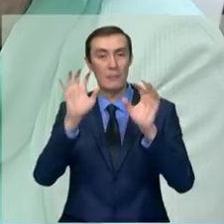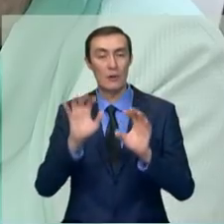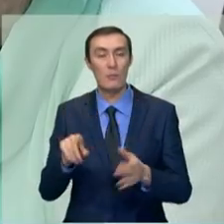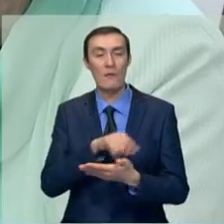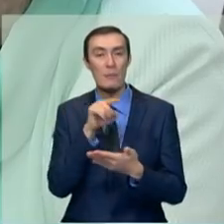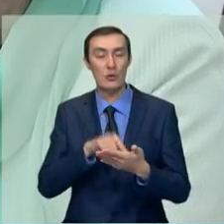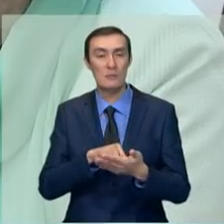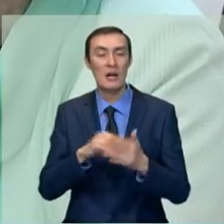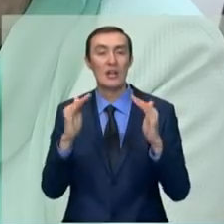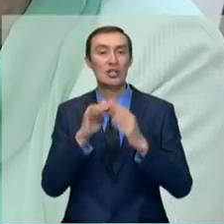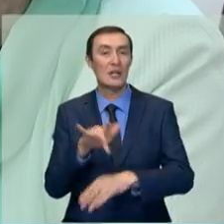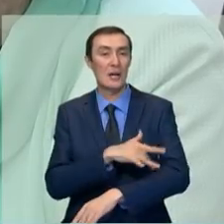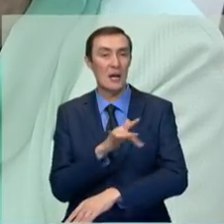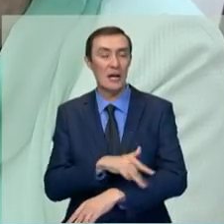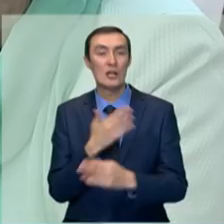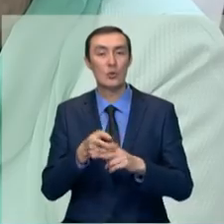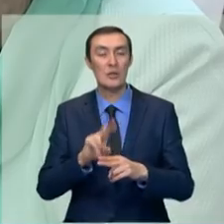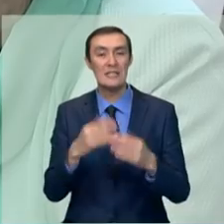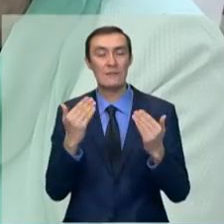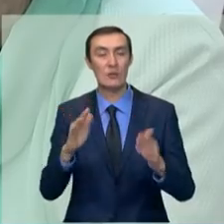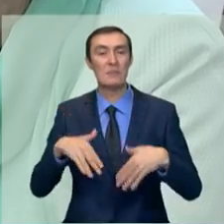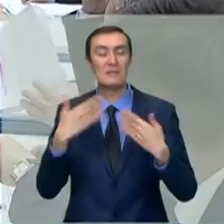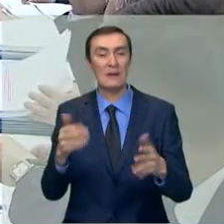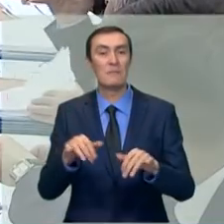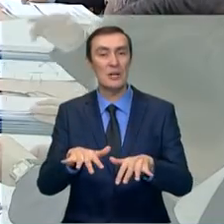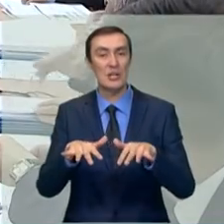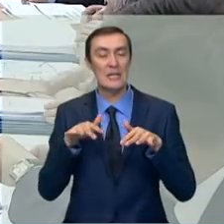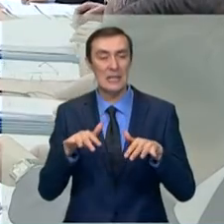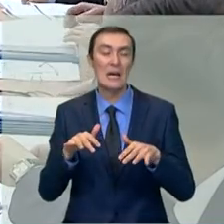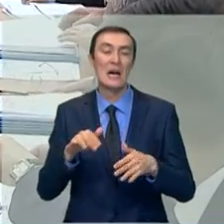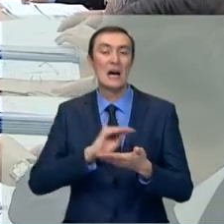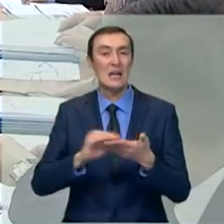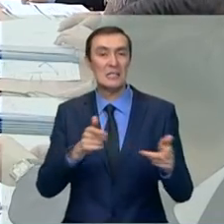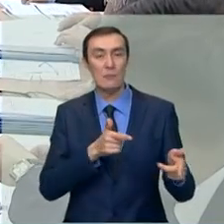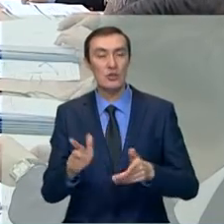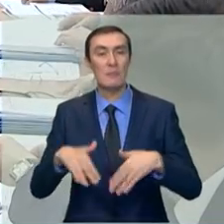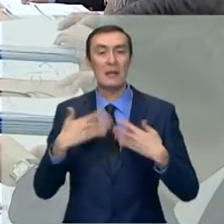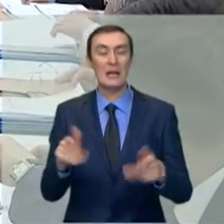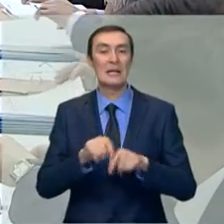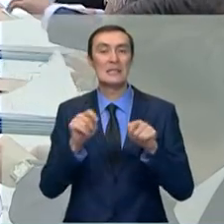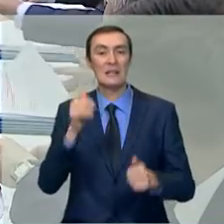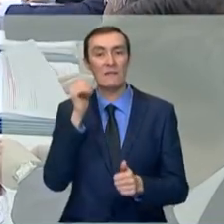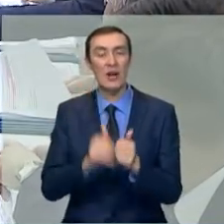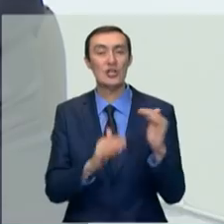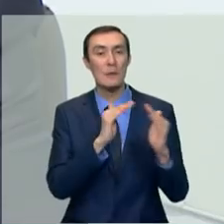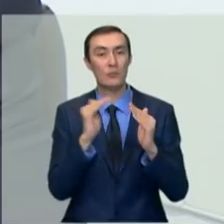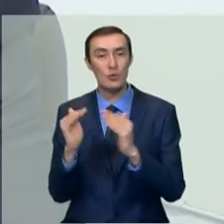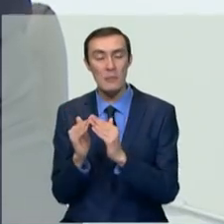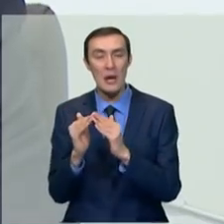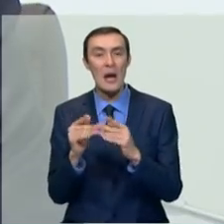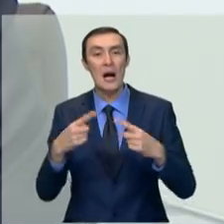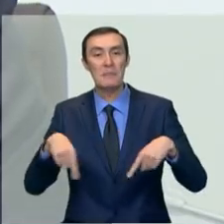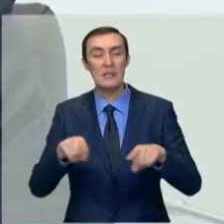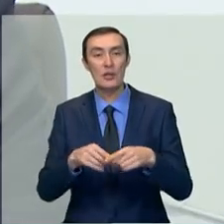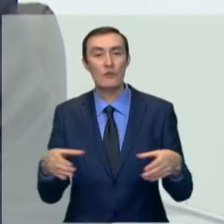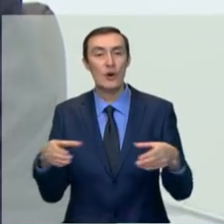ЖКХ, который сегодня презентовали в Мажилисе. Разработчики предлагают создать в каждом доме объединение собственников имущества, которые